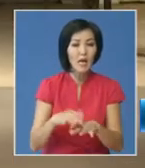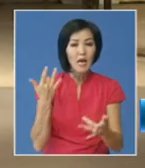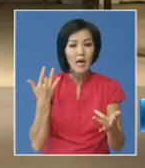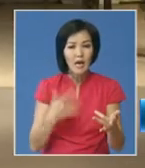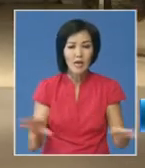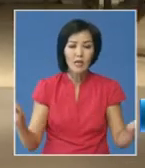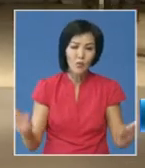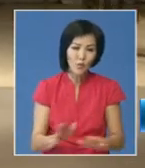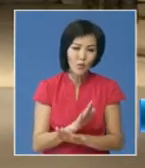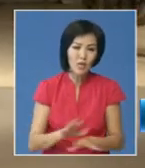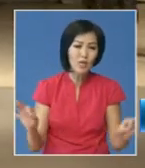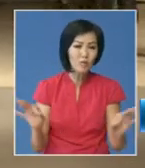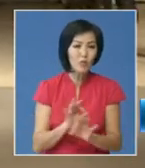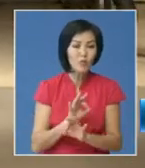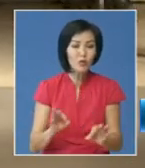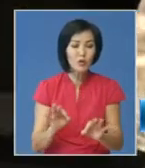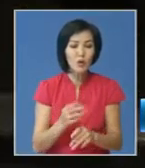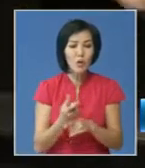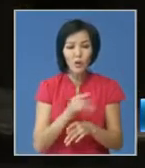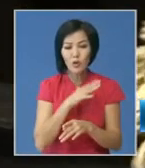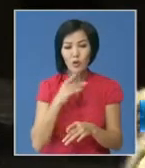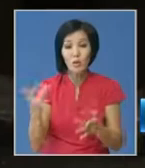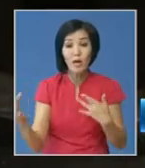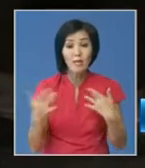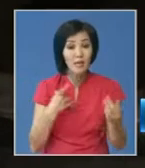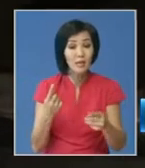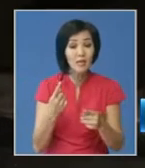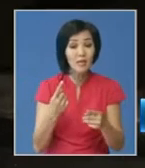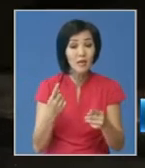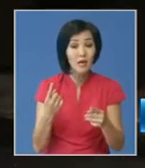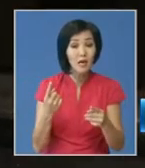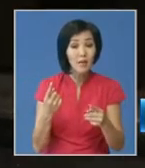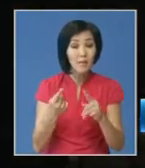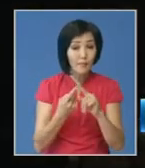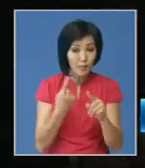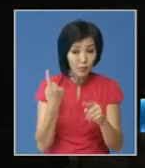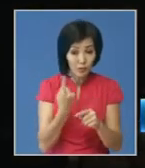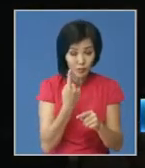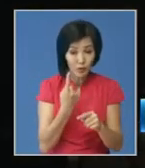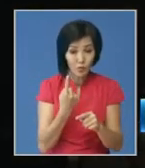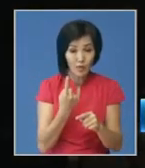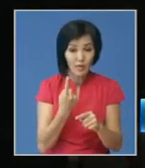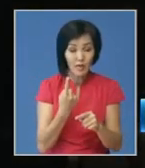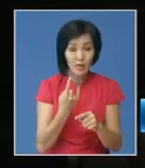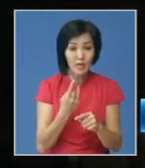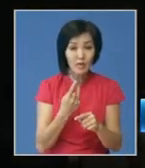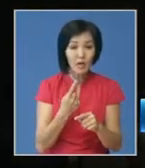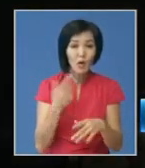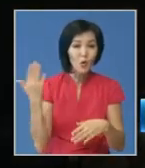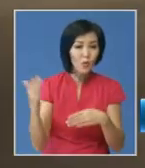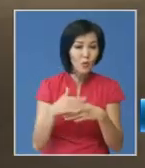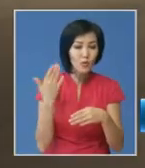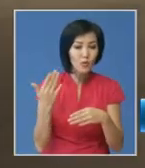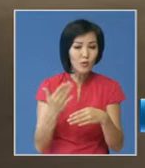Бірақ театрлық қойылым жалғыз осы. Ұлы тұлғаның азаматтық ұстанымы мен қуғын сүргін құрбанына айналғандағы өр мінезін